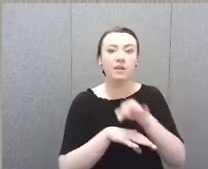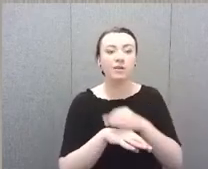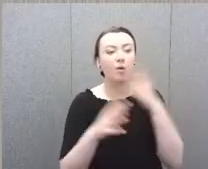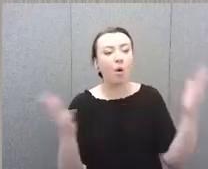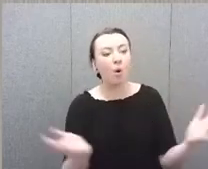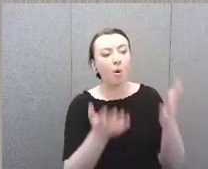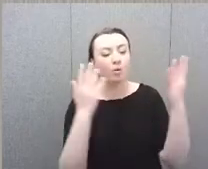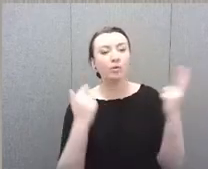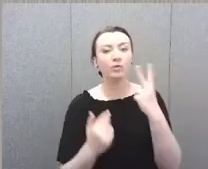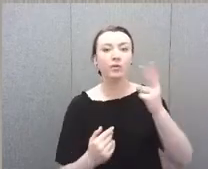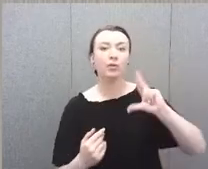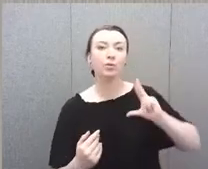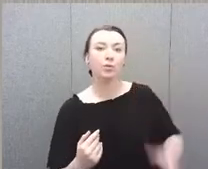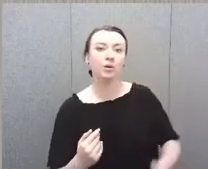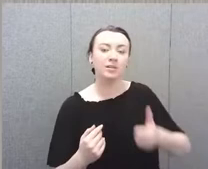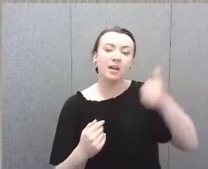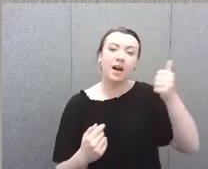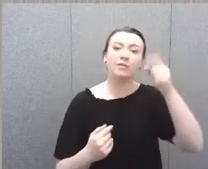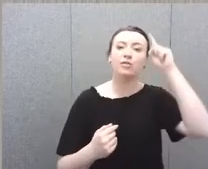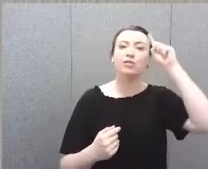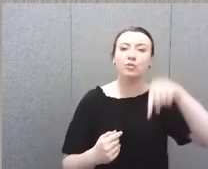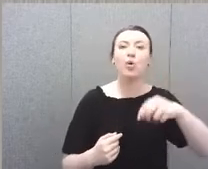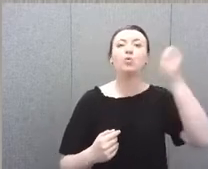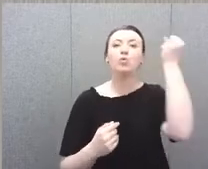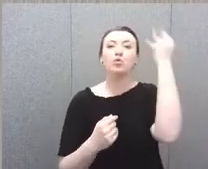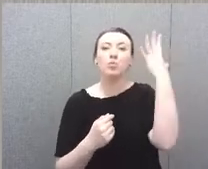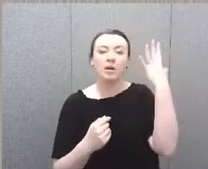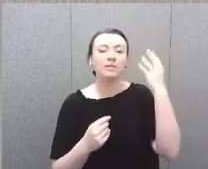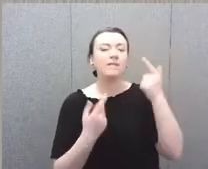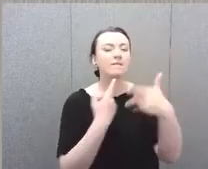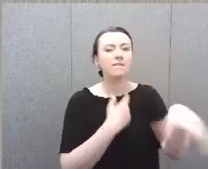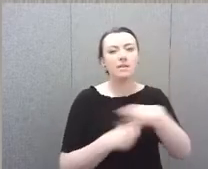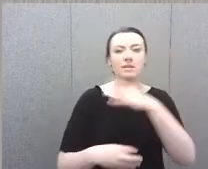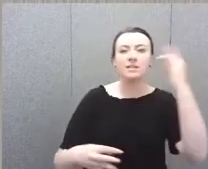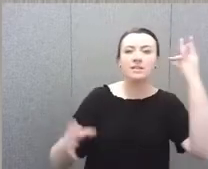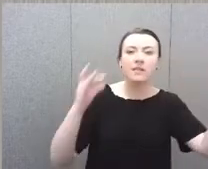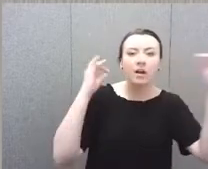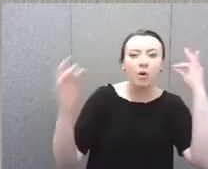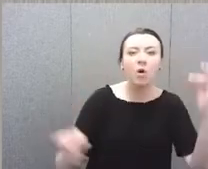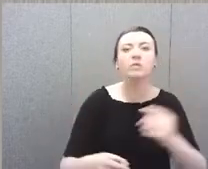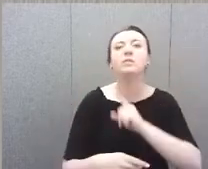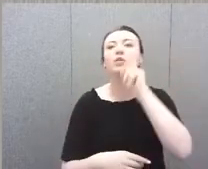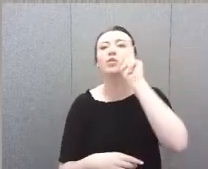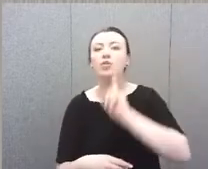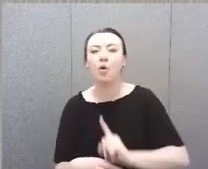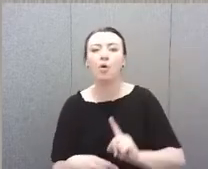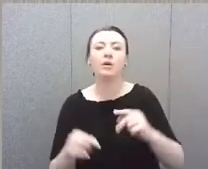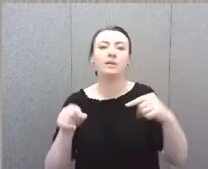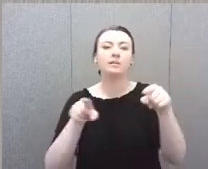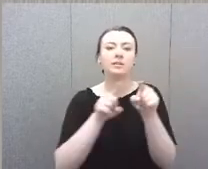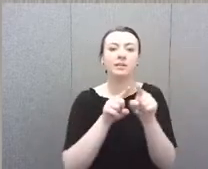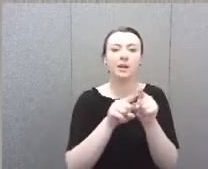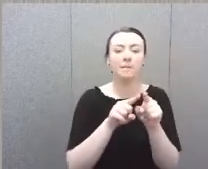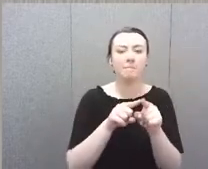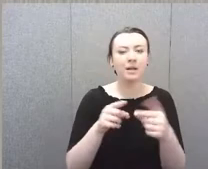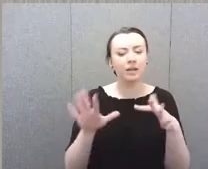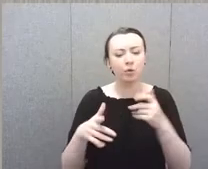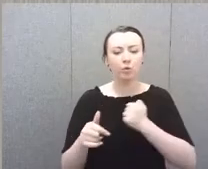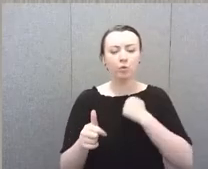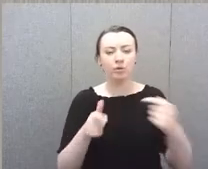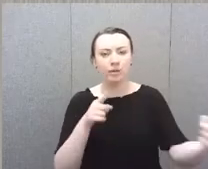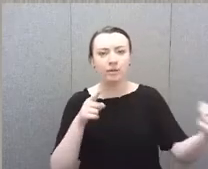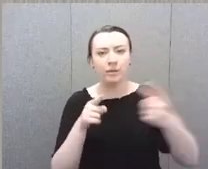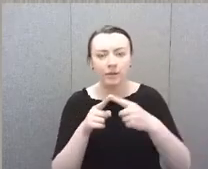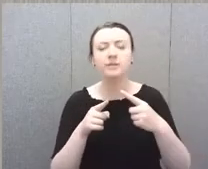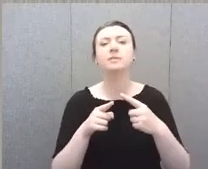с мужем и наших двух дочерей, которые тоже должны понять, что каждая мысль, что каждое желание,